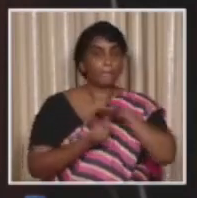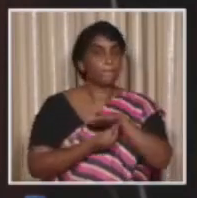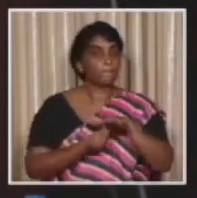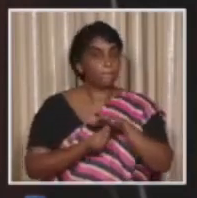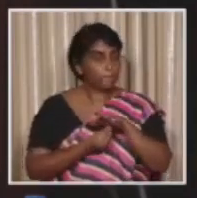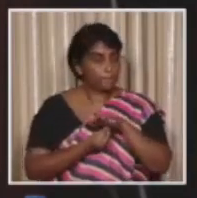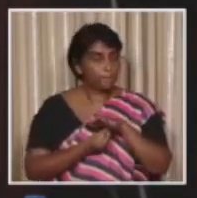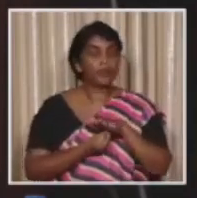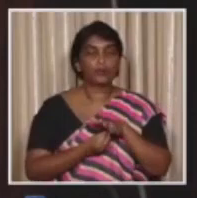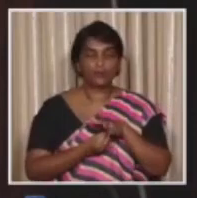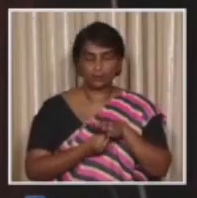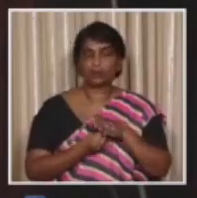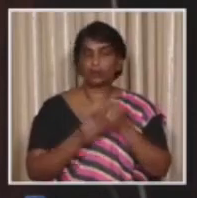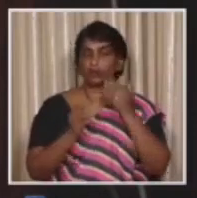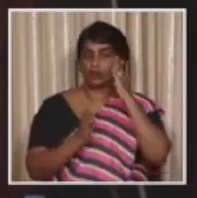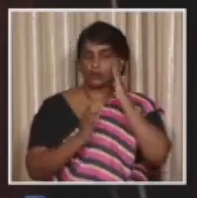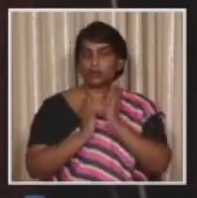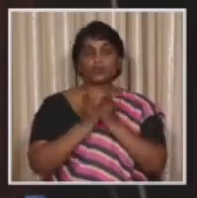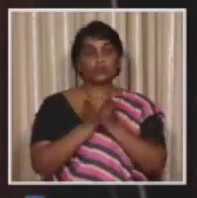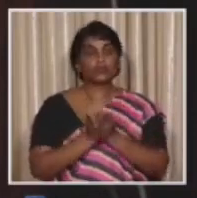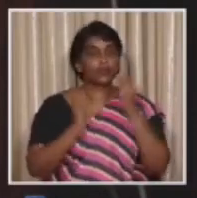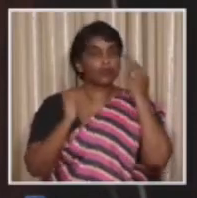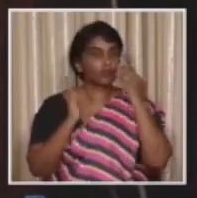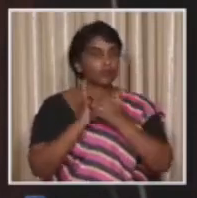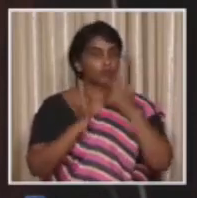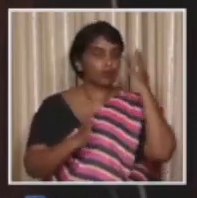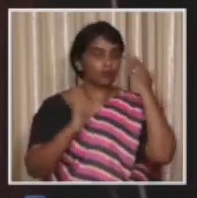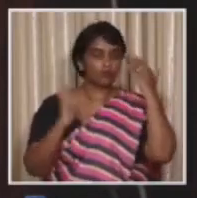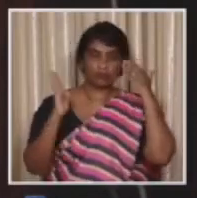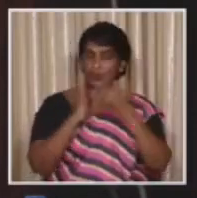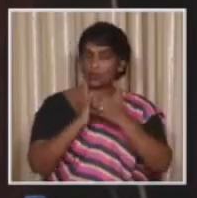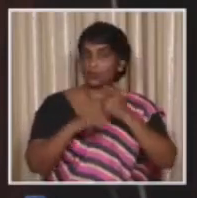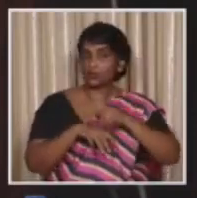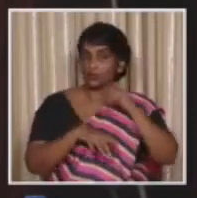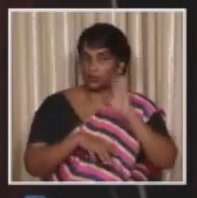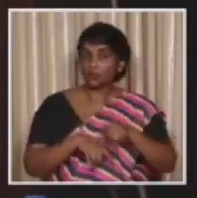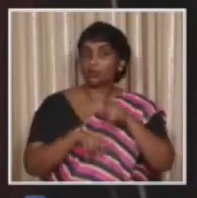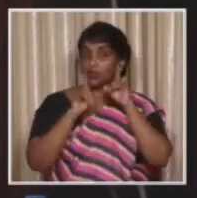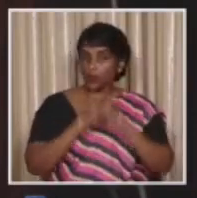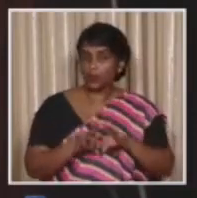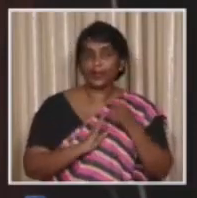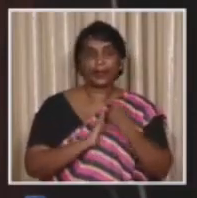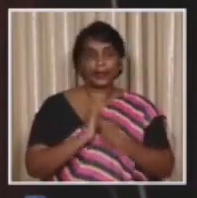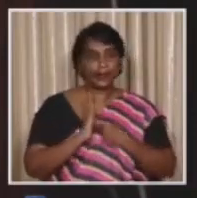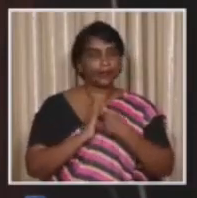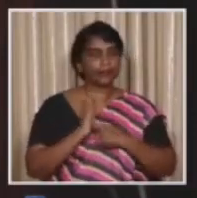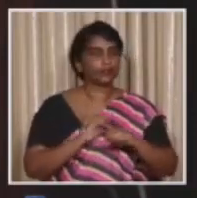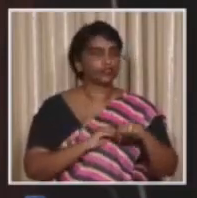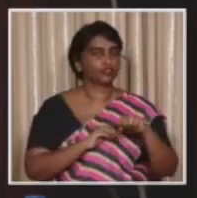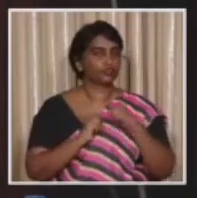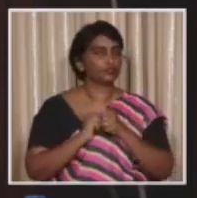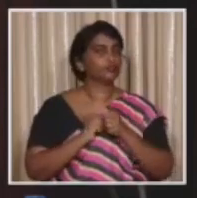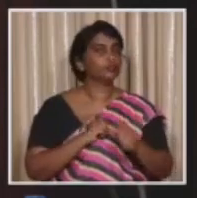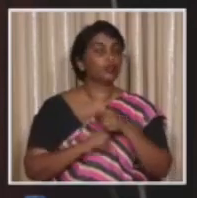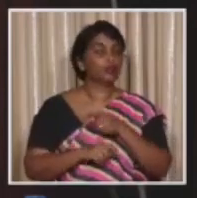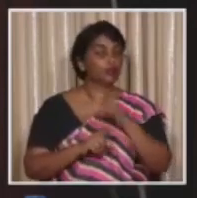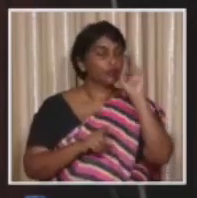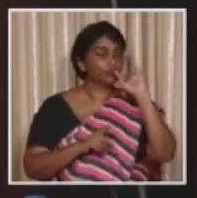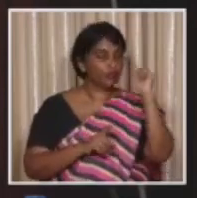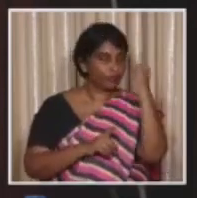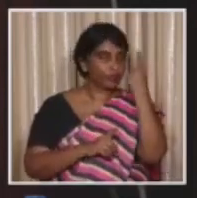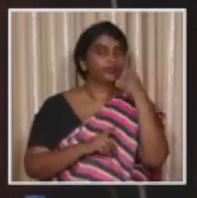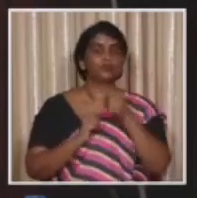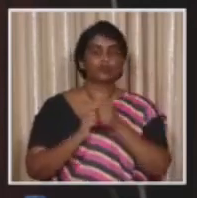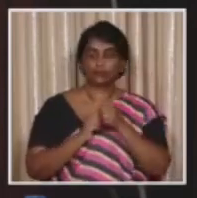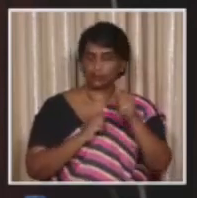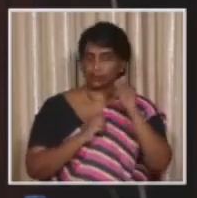මේ ස්වාභාවික සම්පත් පිළිබඳව ලෝකෙම අවධානය තියෙන වෙලාවක මේ නීති පද්ධති ශක්තිමත් වීම තමයි අංක 1ට